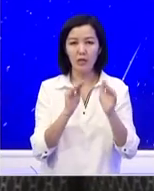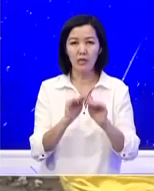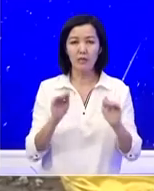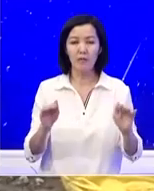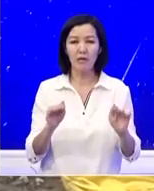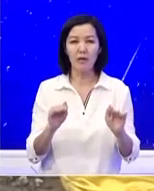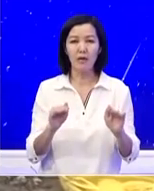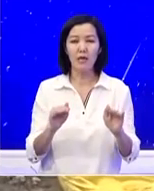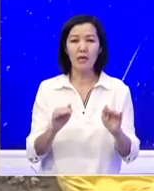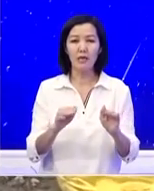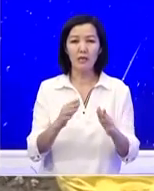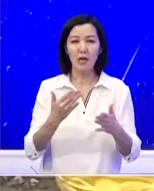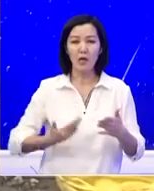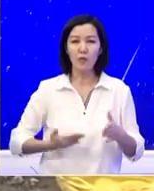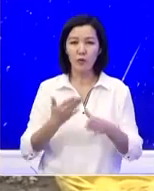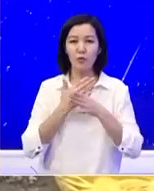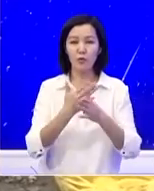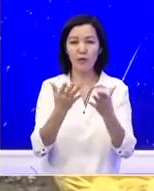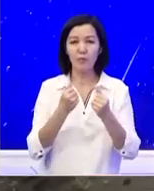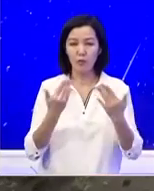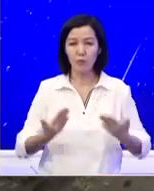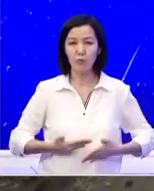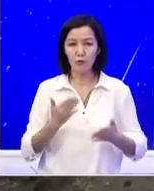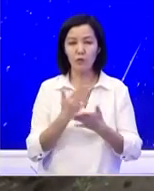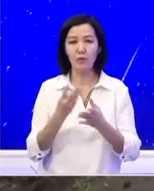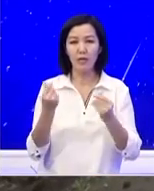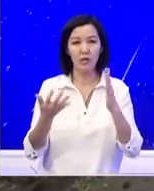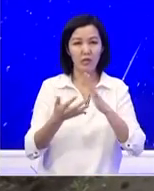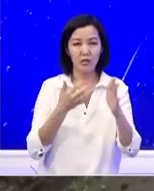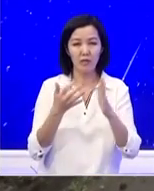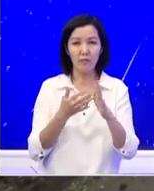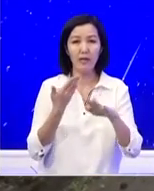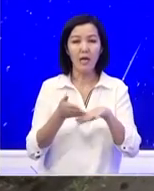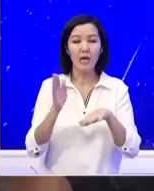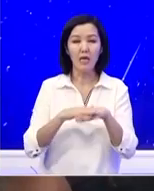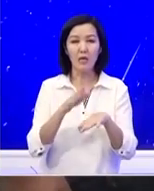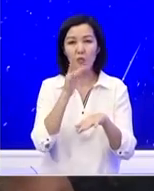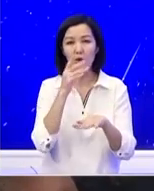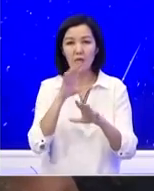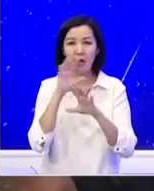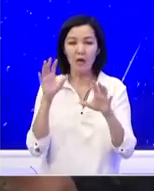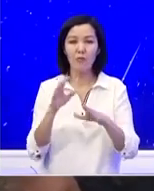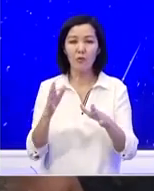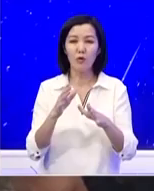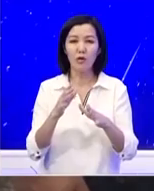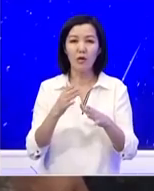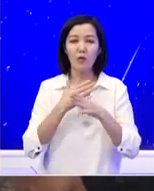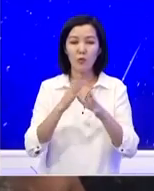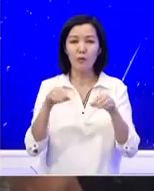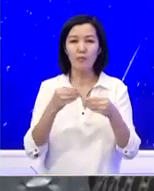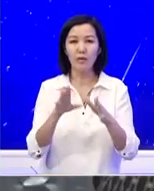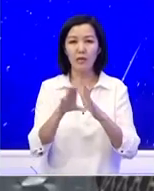күн көріп келеді. Әрине, қысқажып күрмеуге келмейді. Әйткенмен осындай қиын сәтте қамқорлық жасаған халық